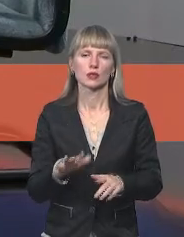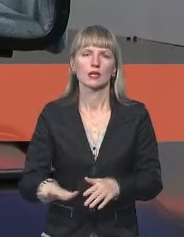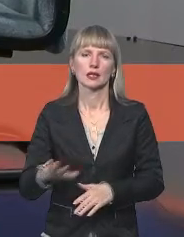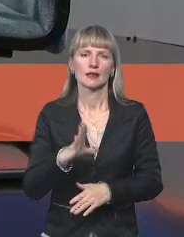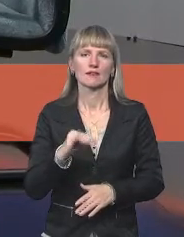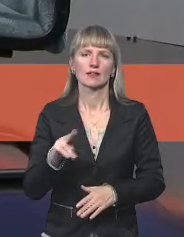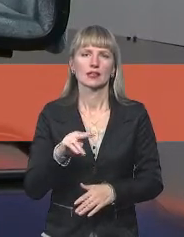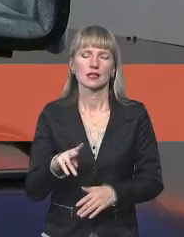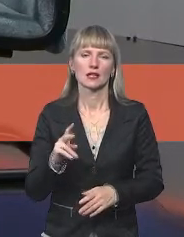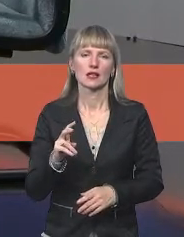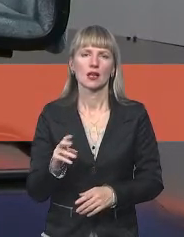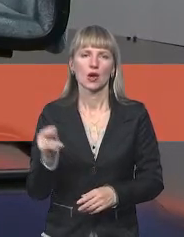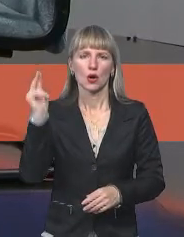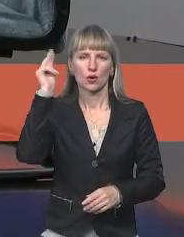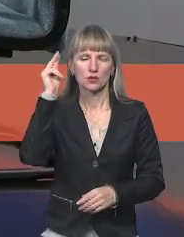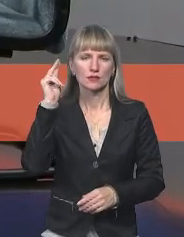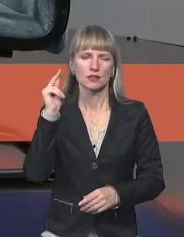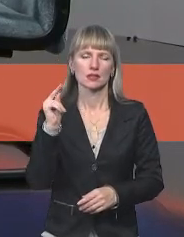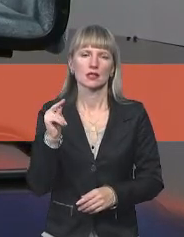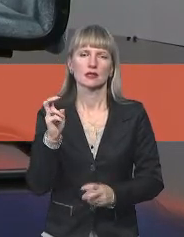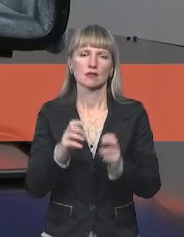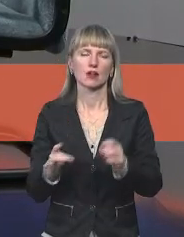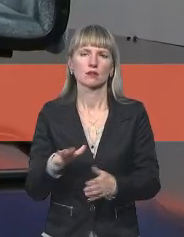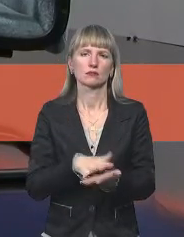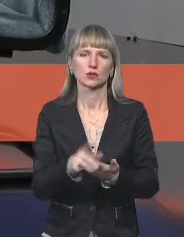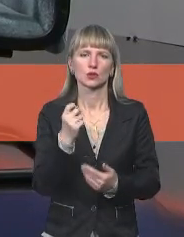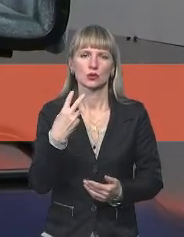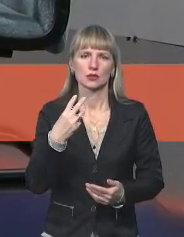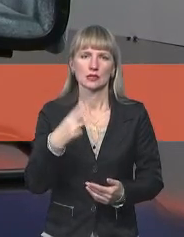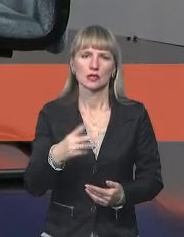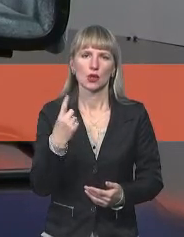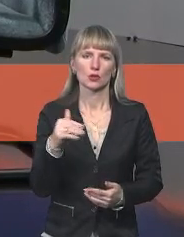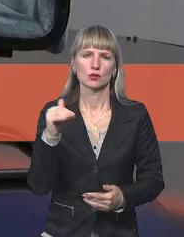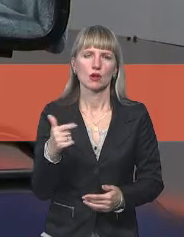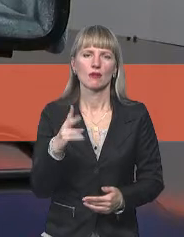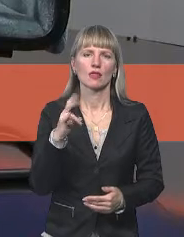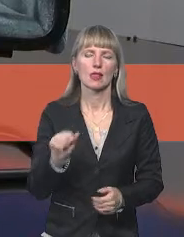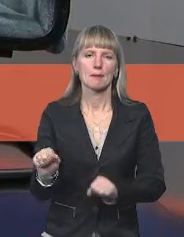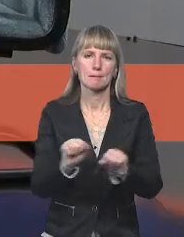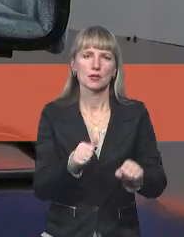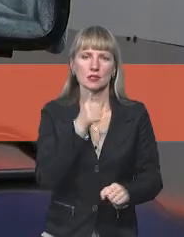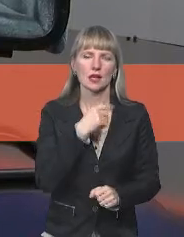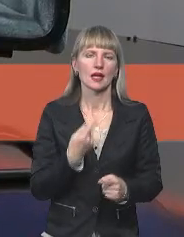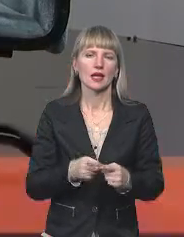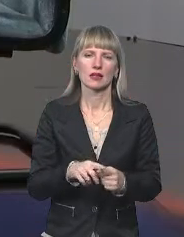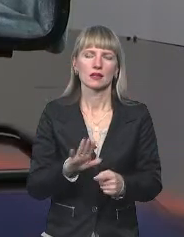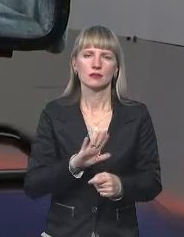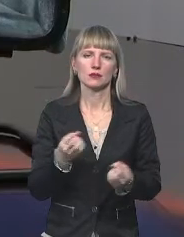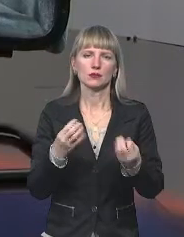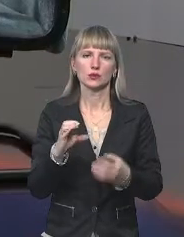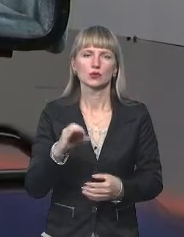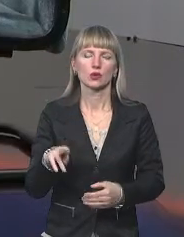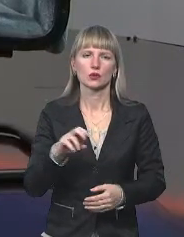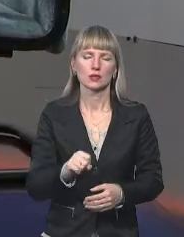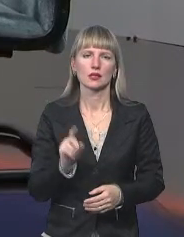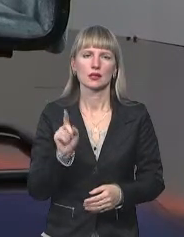територіальний відділ освіти Заводського району витратив 131 тисячу гривень на миючі засоби. І це не якась там просто сода, а